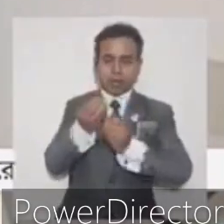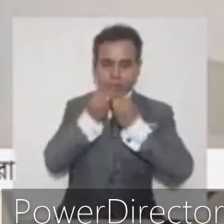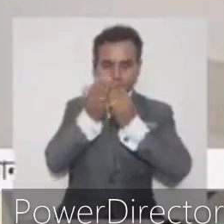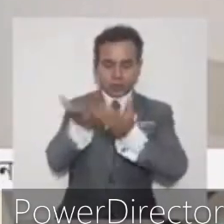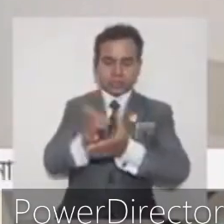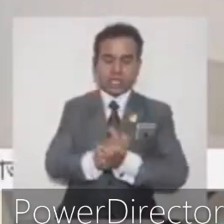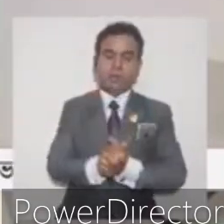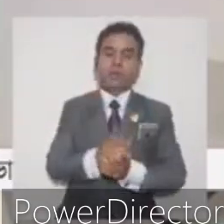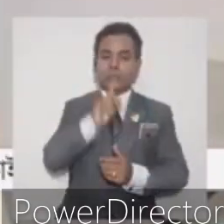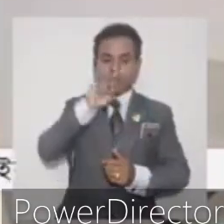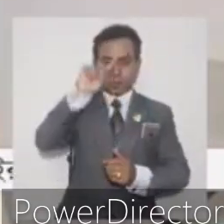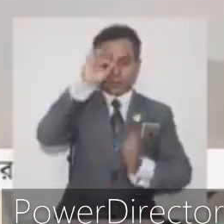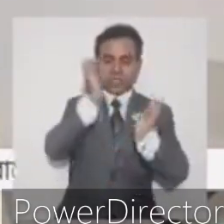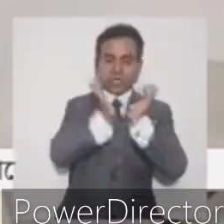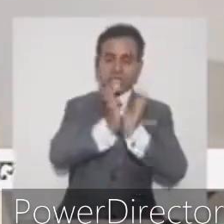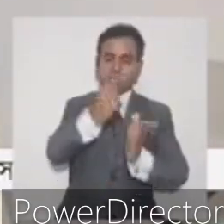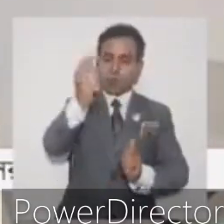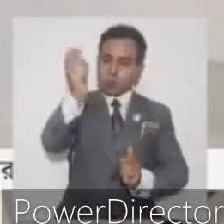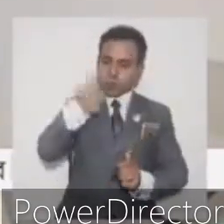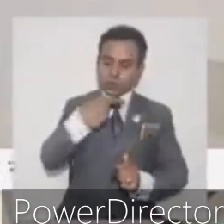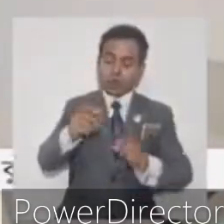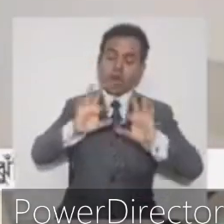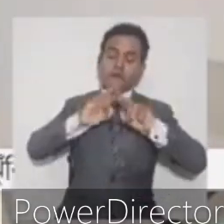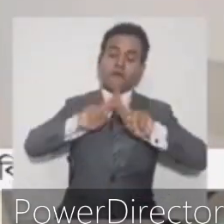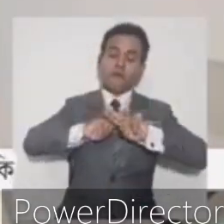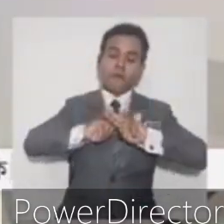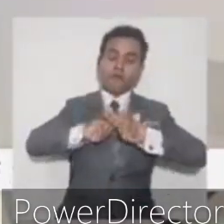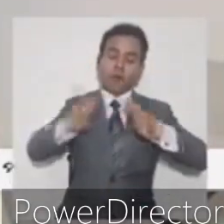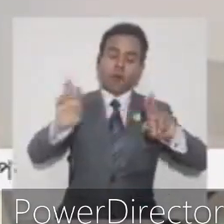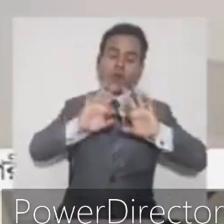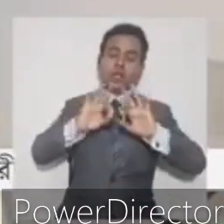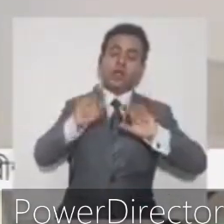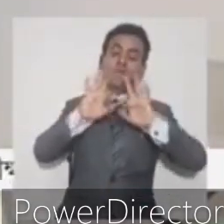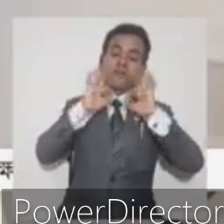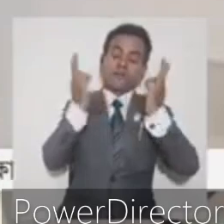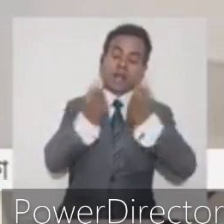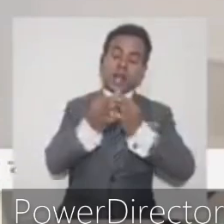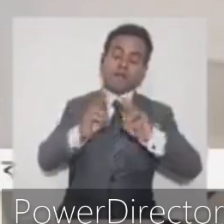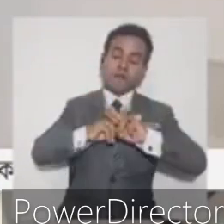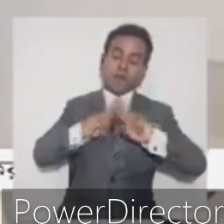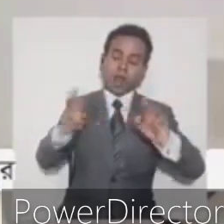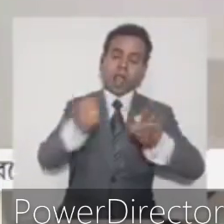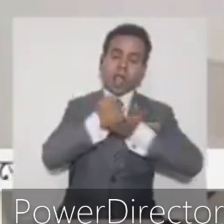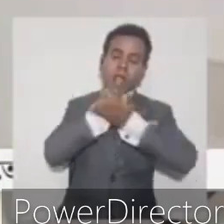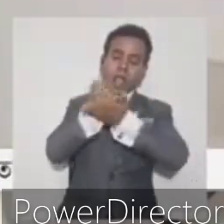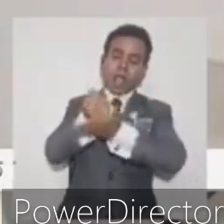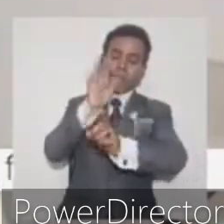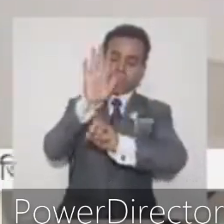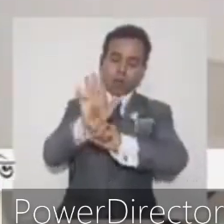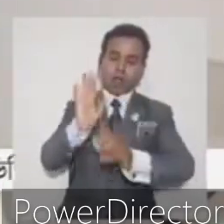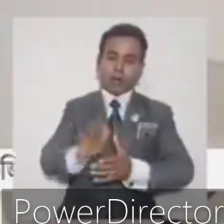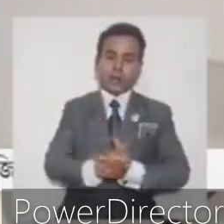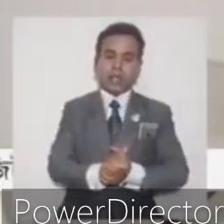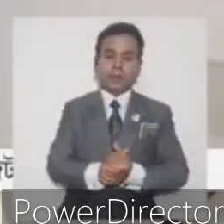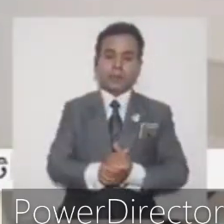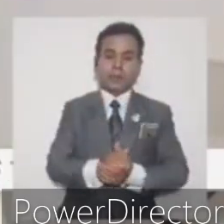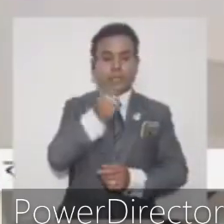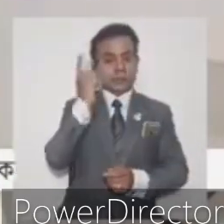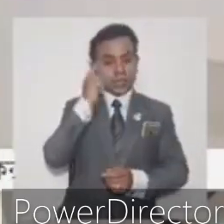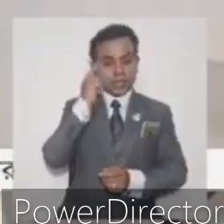আমরা জানি যে ইতিমধ্যে মাননীয় প্রধানমন্ত্রী ঘোষণা দিয়েছিলেন সকল চিকিৎসক, নার্স